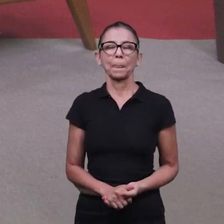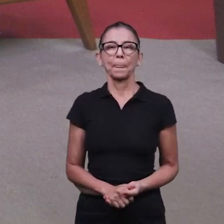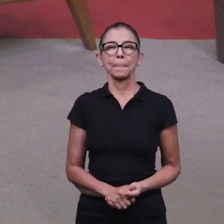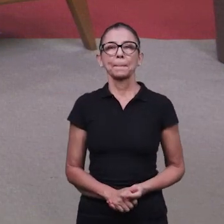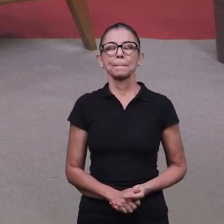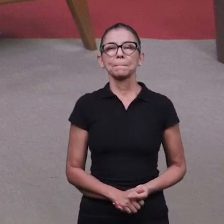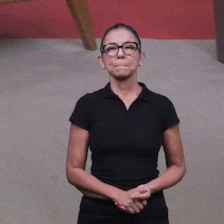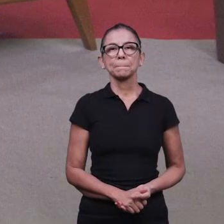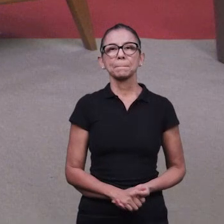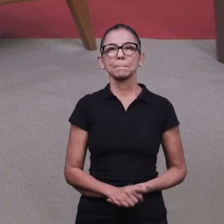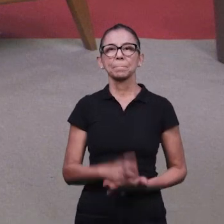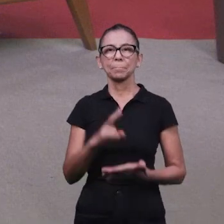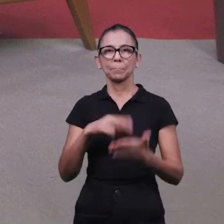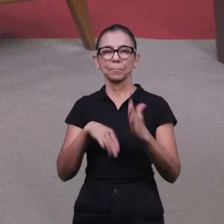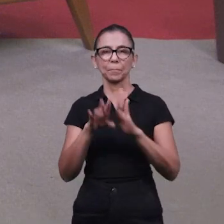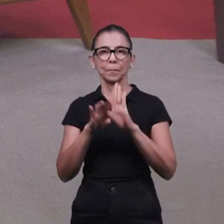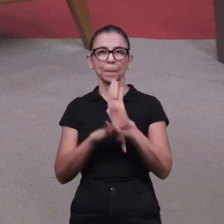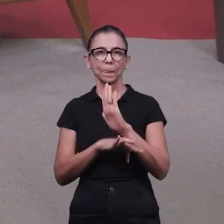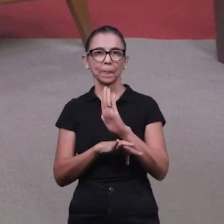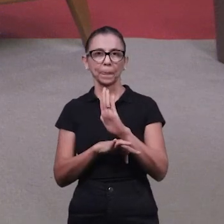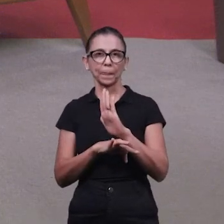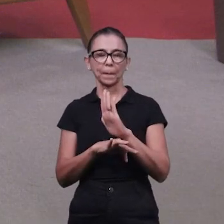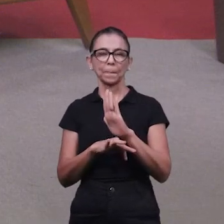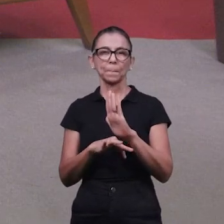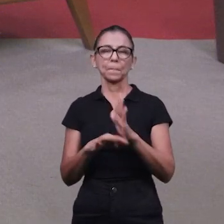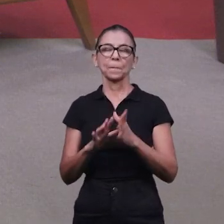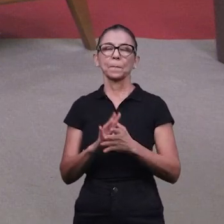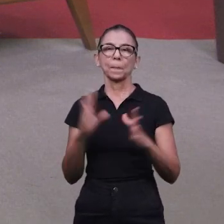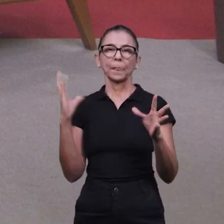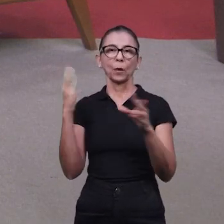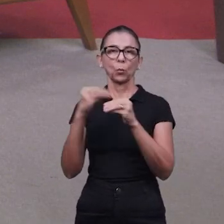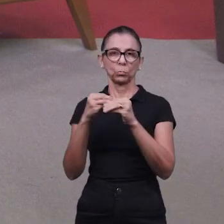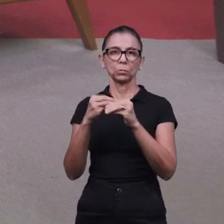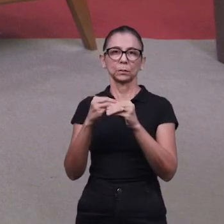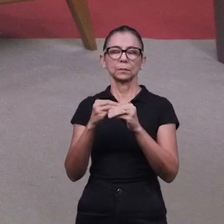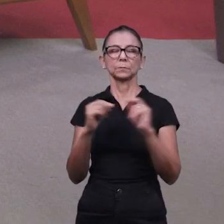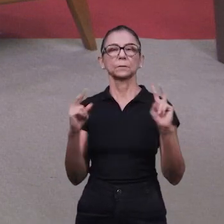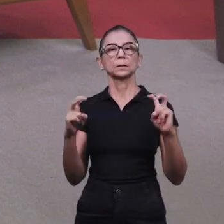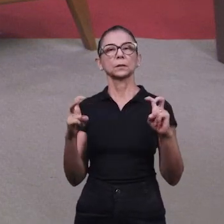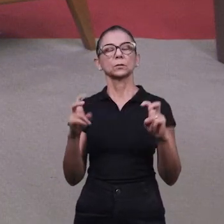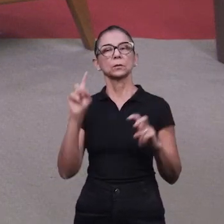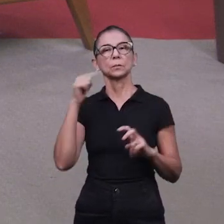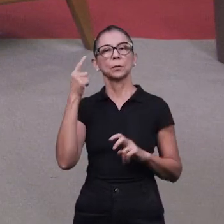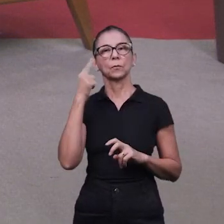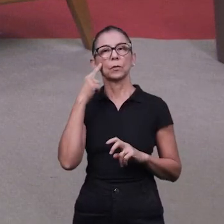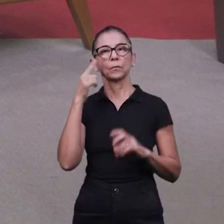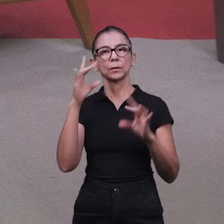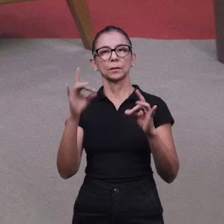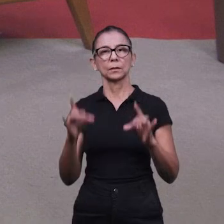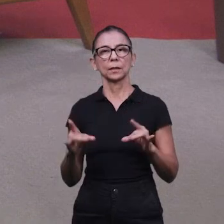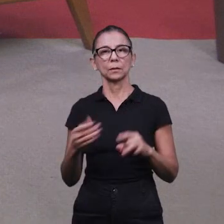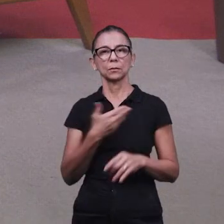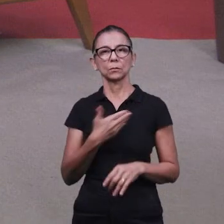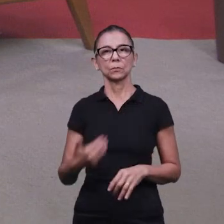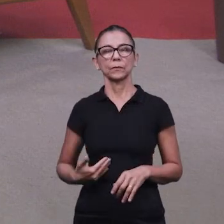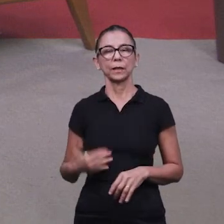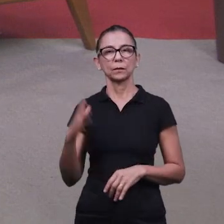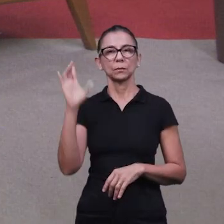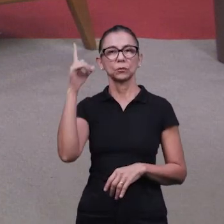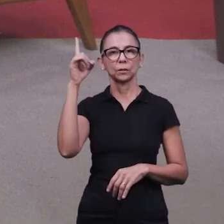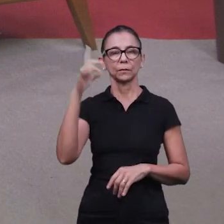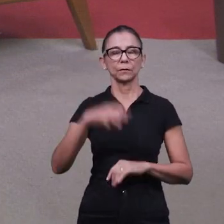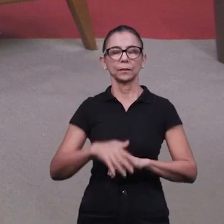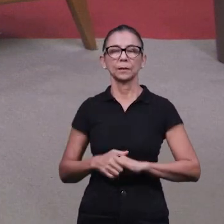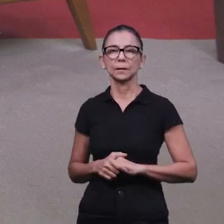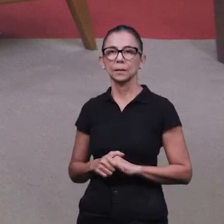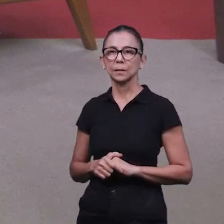pas? Je vais lire un texte pour qu'on puisse fermer ce sujet, parce qu'on va entrer dans le détail maintenant du gouvernement de David,